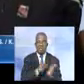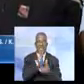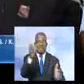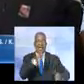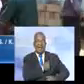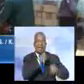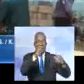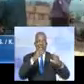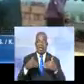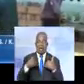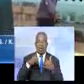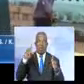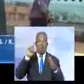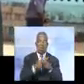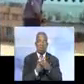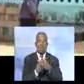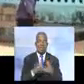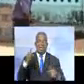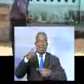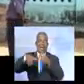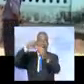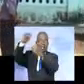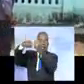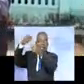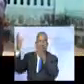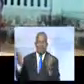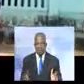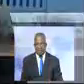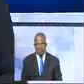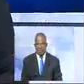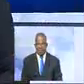le pèlerinage à la Mecque, cinquième pilier de l'islam.